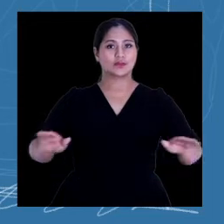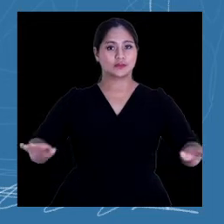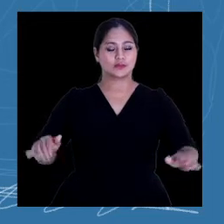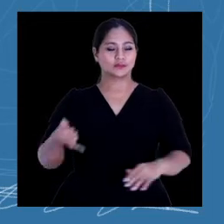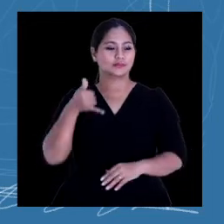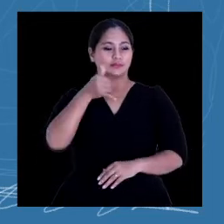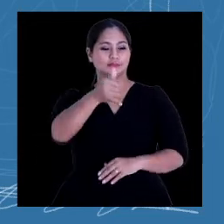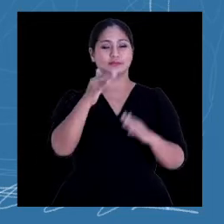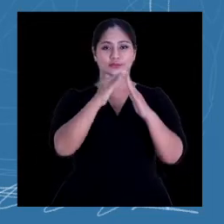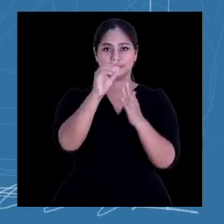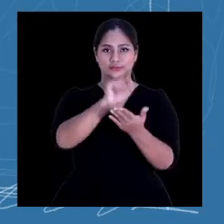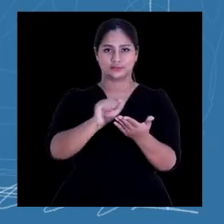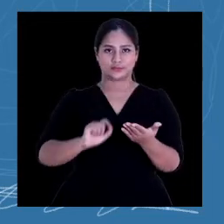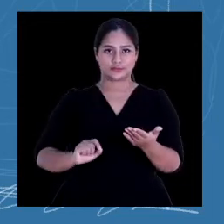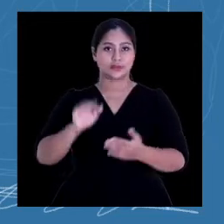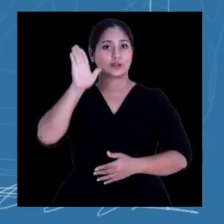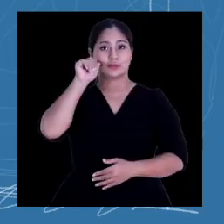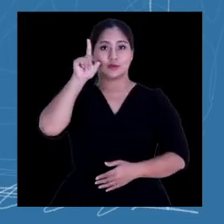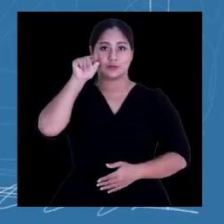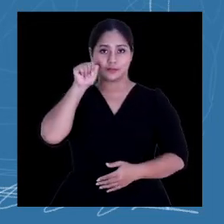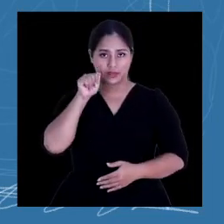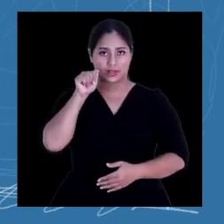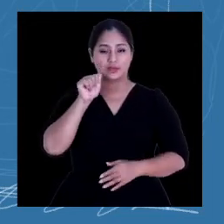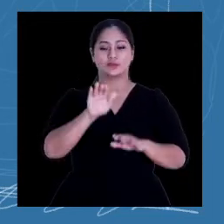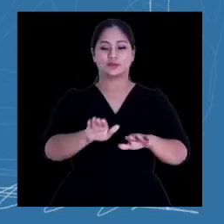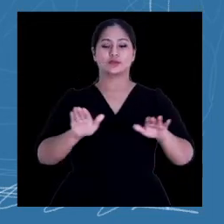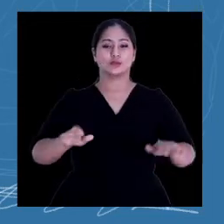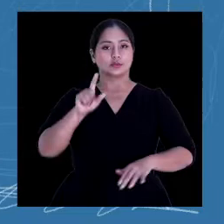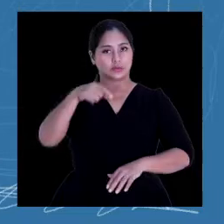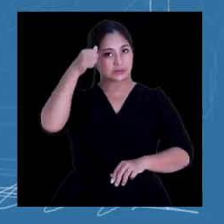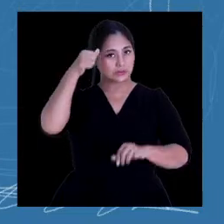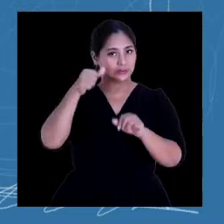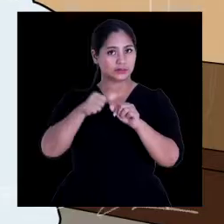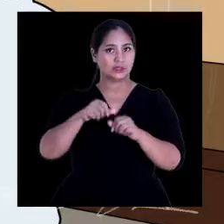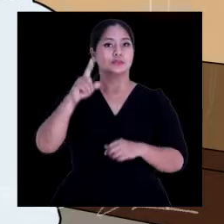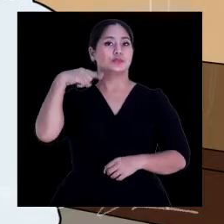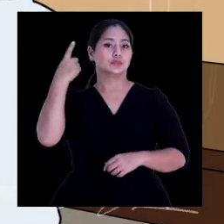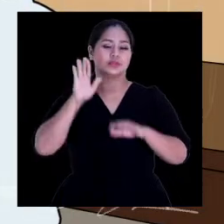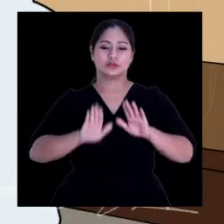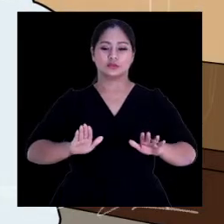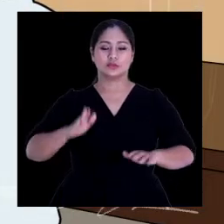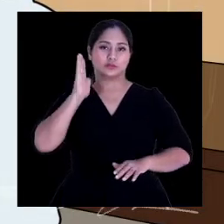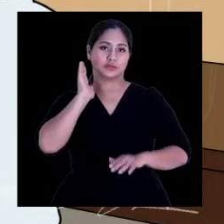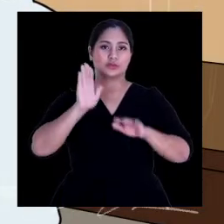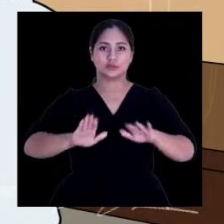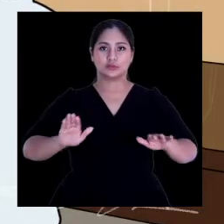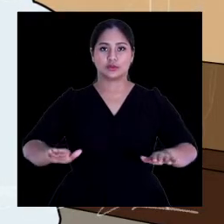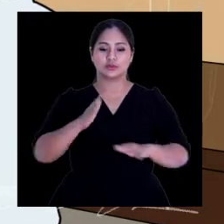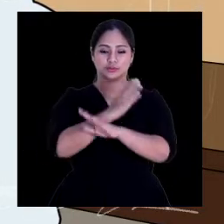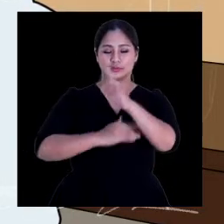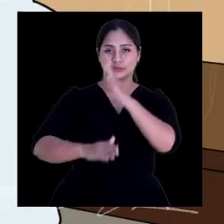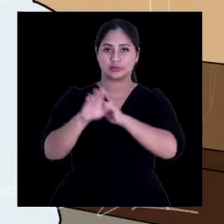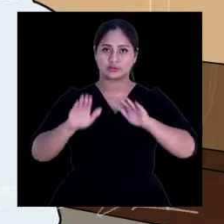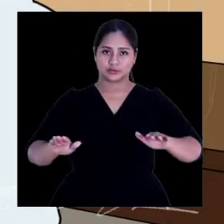ให้เด็กทุกคนได้เข้าโรงเรียนพ่อแม่หรือผู้ปกครองเด็กควรจื่อไว้ว่าเด็กหญิงเด็กชายและเด็กพิ